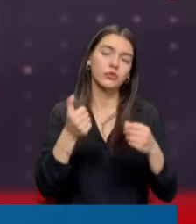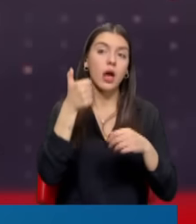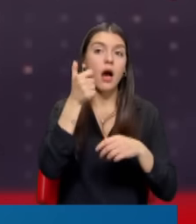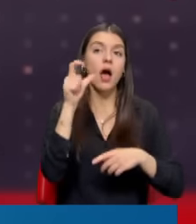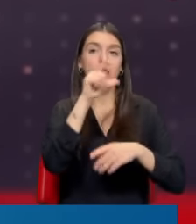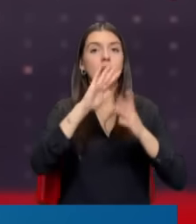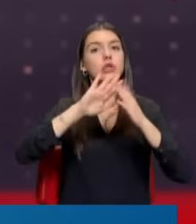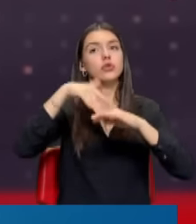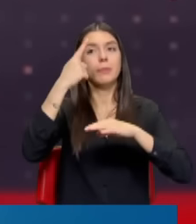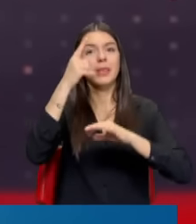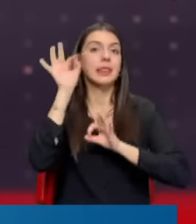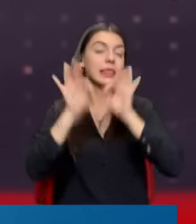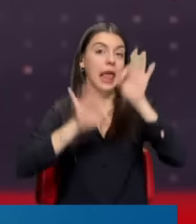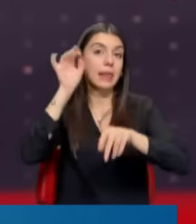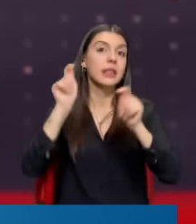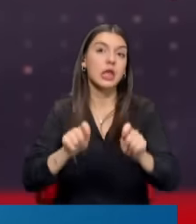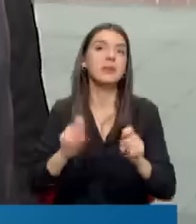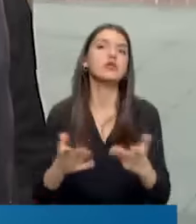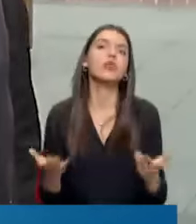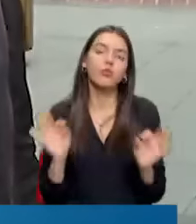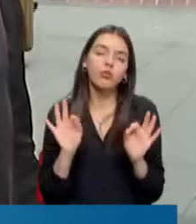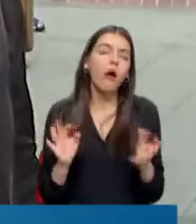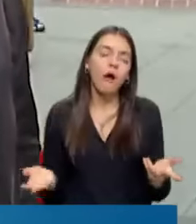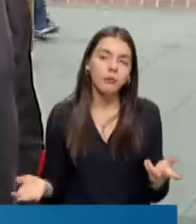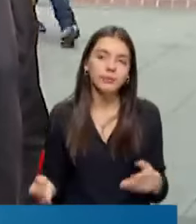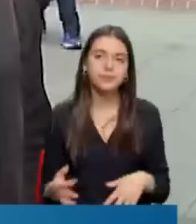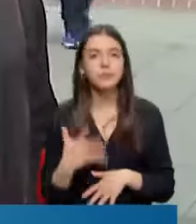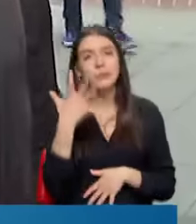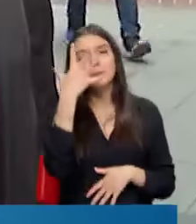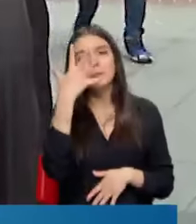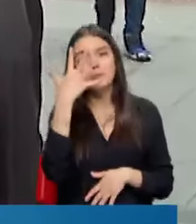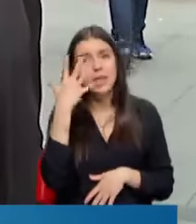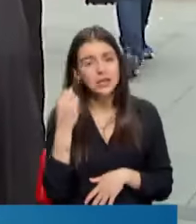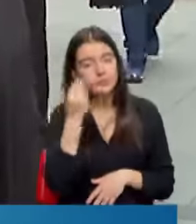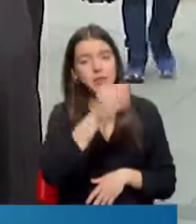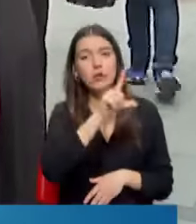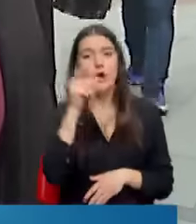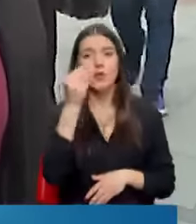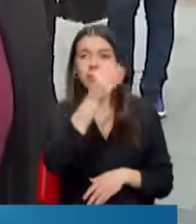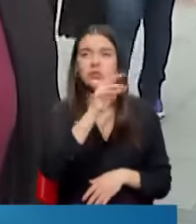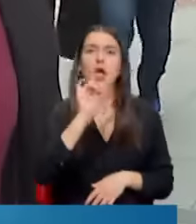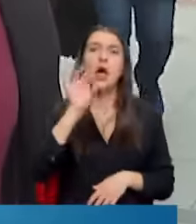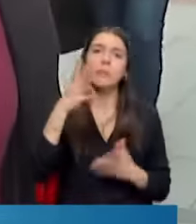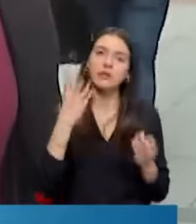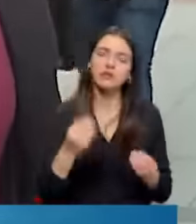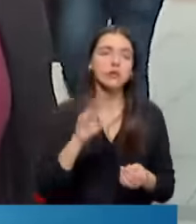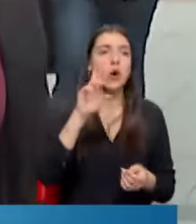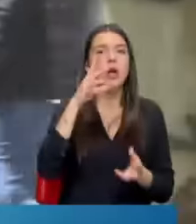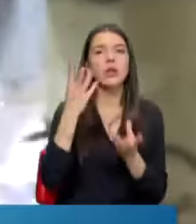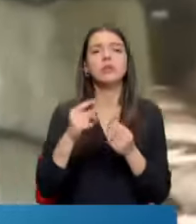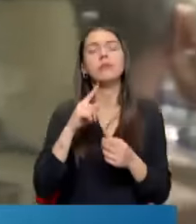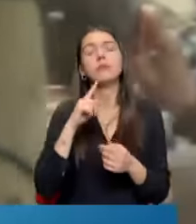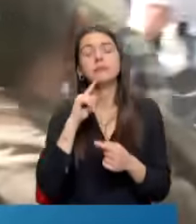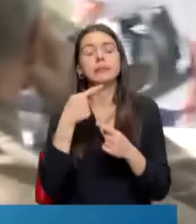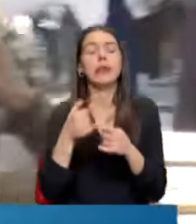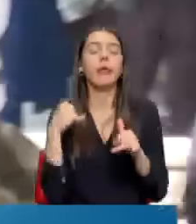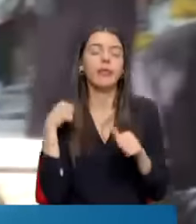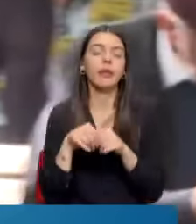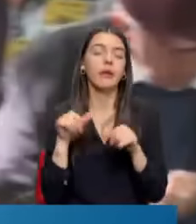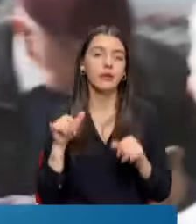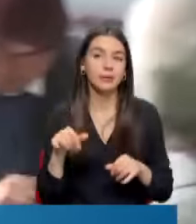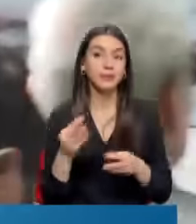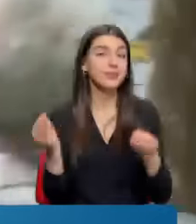sonrası bir değerlendirmeler yapılacaktır elbette. 5 lira verecek, 10 lira verecek, 15 olacak, 12 olacak maaş. Ondan sonra yine aynı. Seyyanen zam